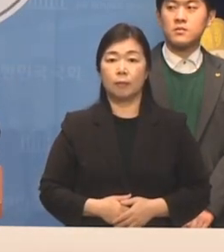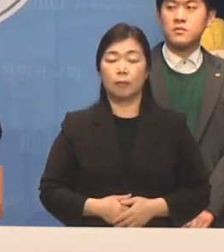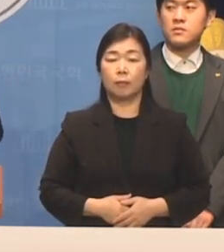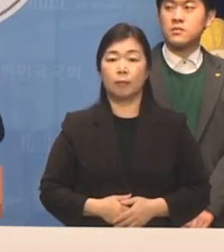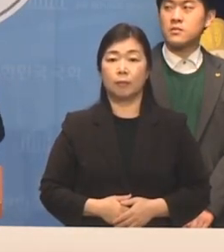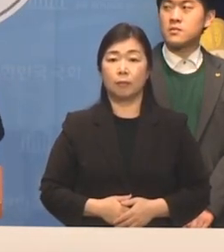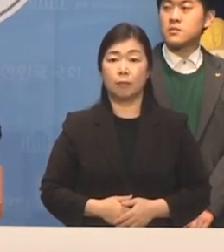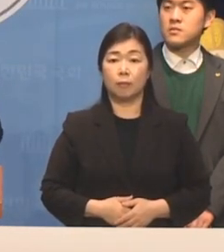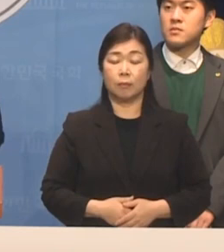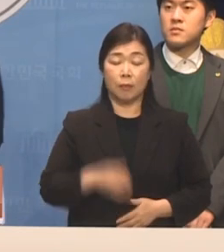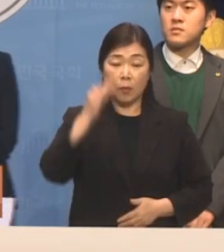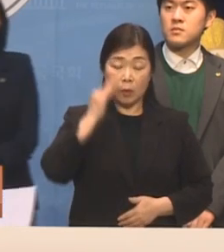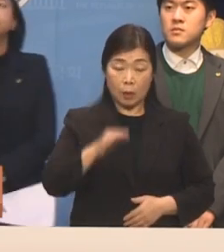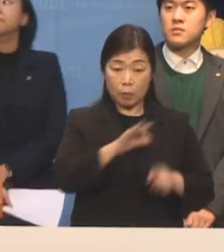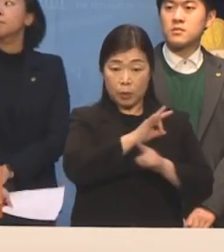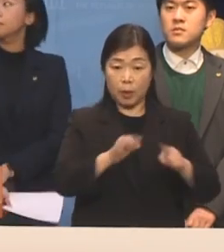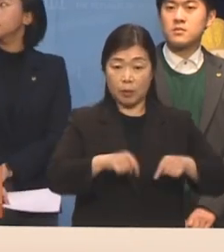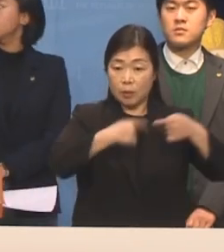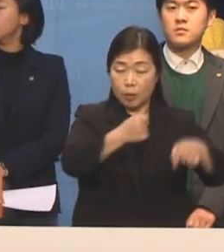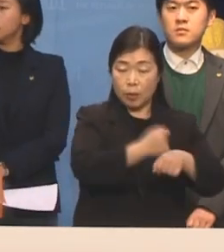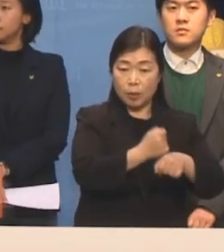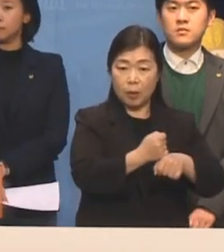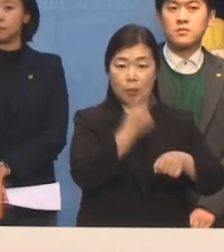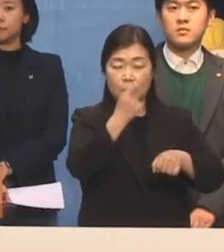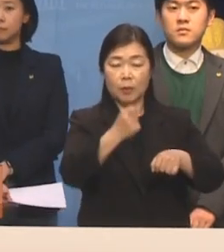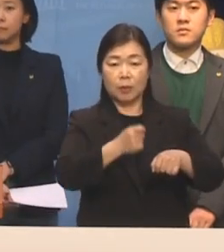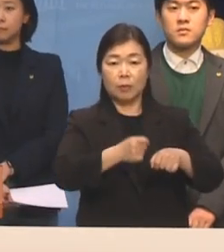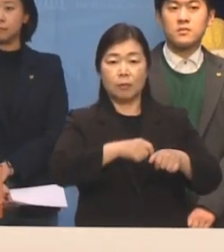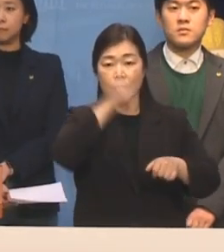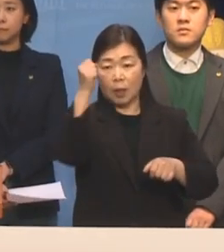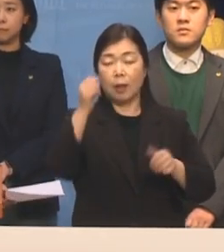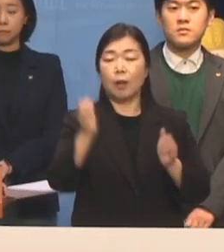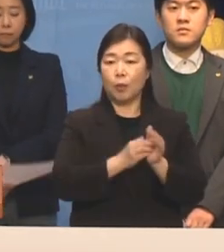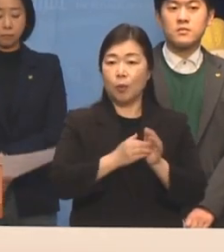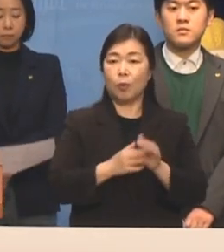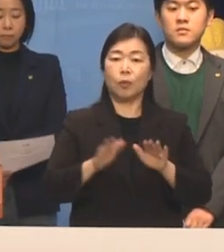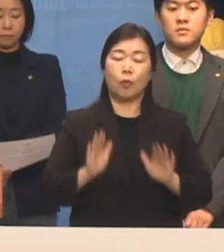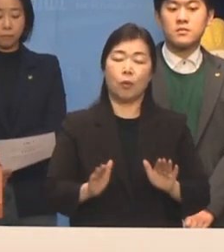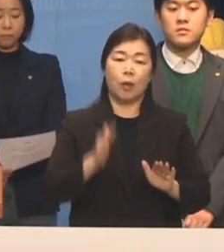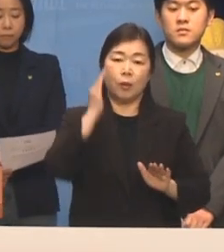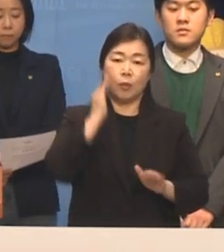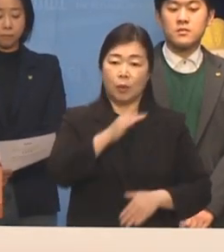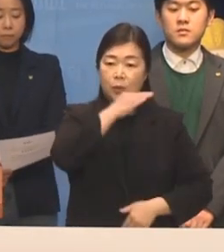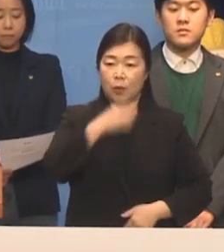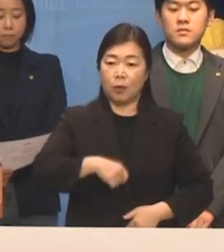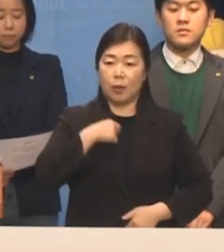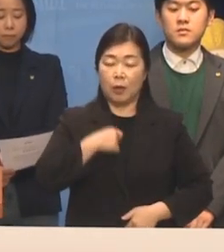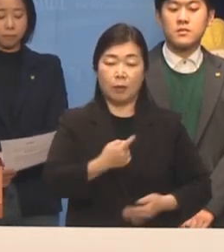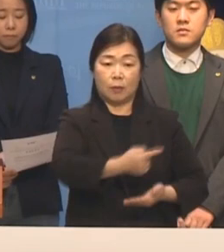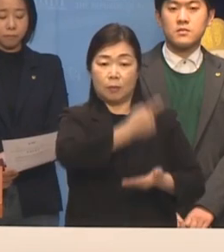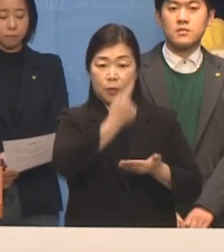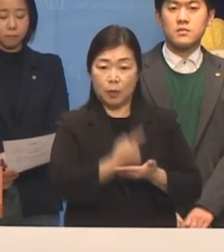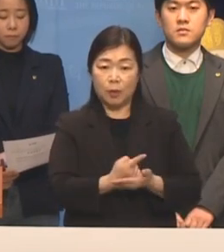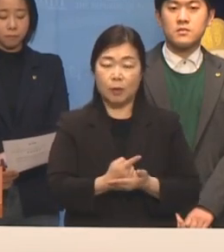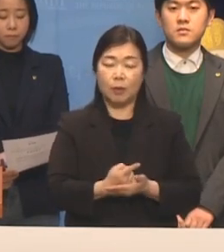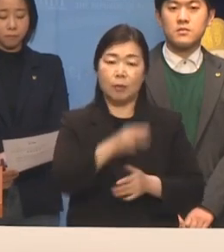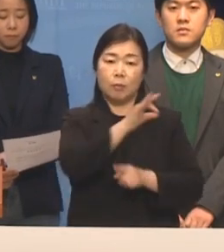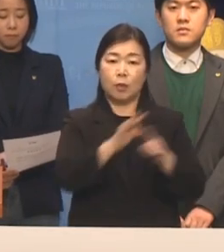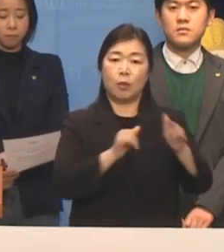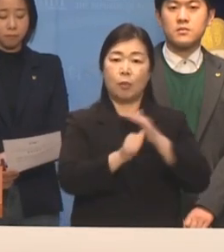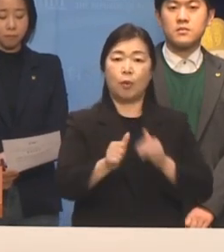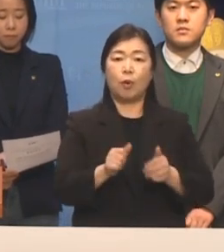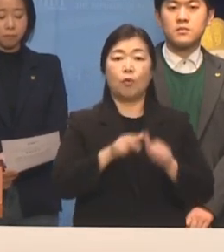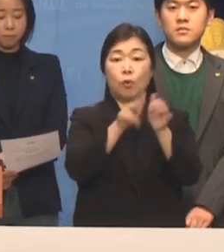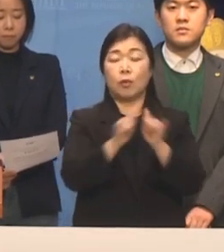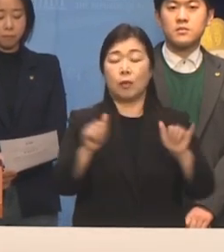네, 녹색당의 비례대표 경선에 참여하여 멋진 경선을 벌여내고 오늘 녹색정의당으로 합류하시는 비례대표 후보들을